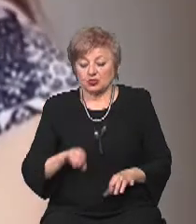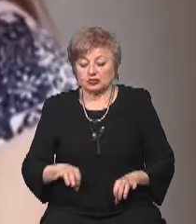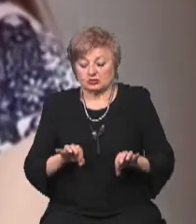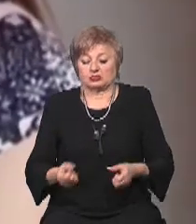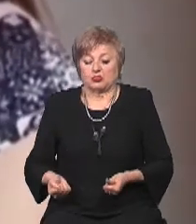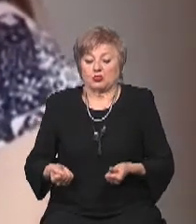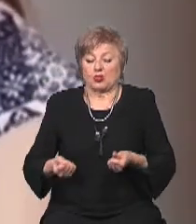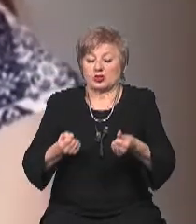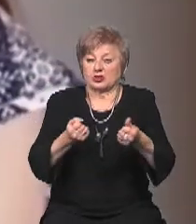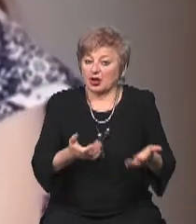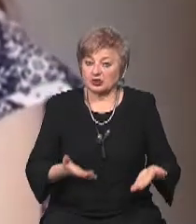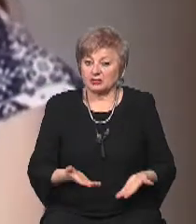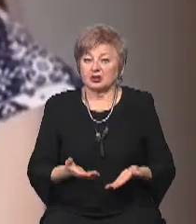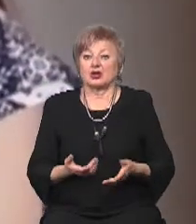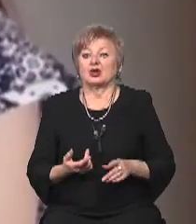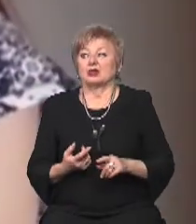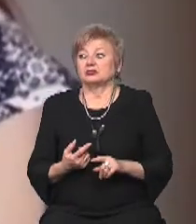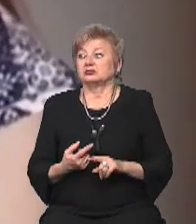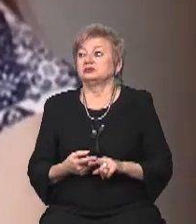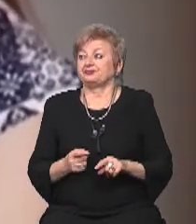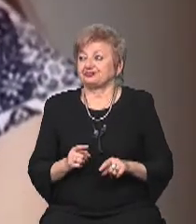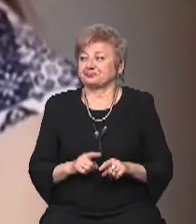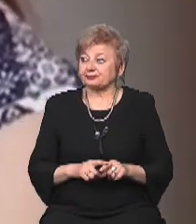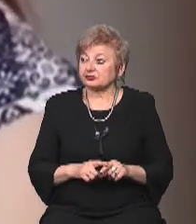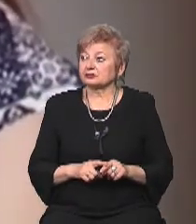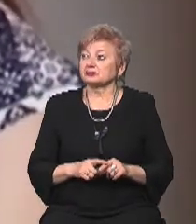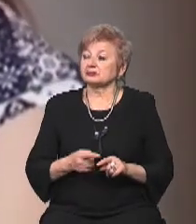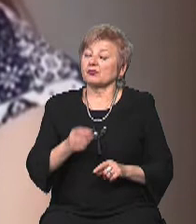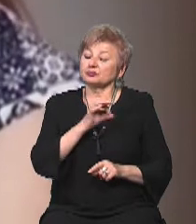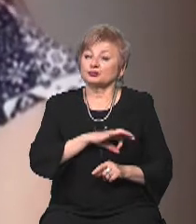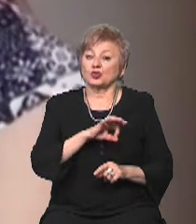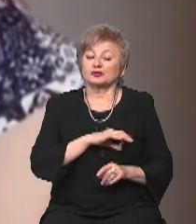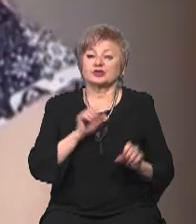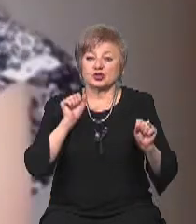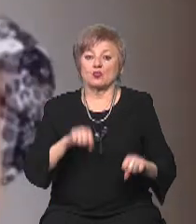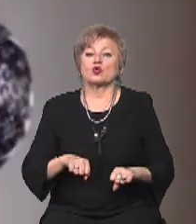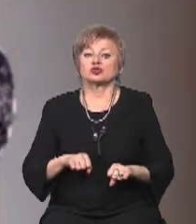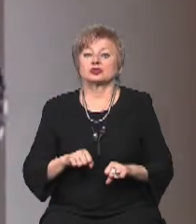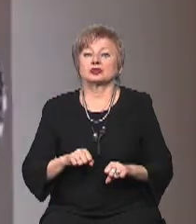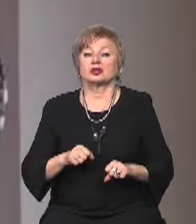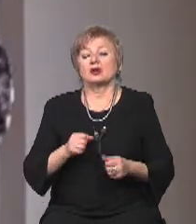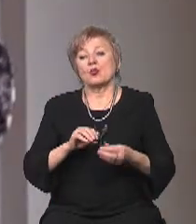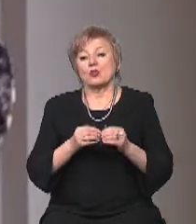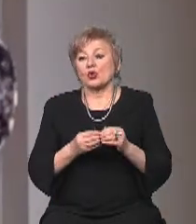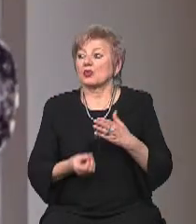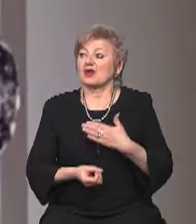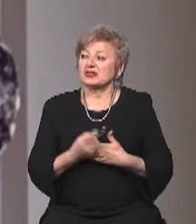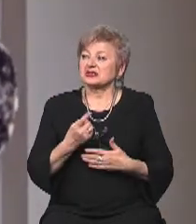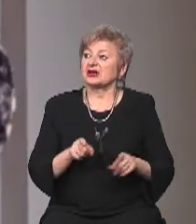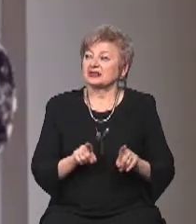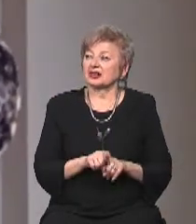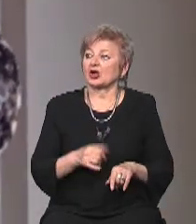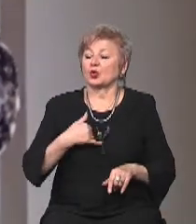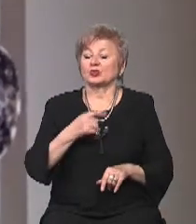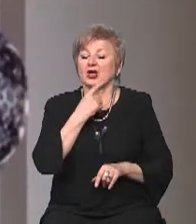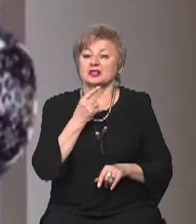підняти. А старі пандуси, ну, не ризикують їми користуватися. Тож постала така проблема. Також у нас